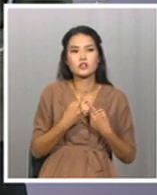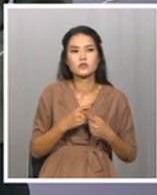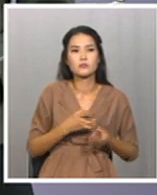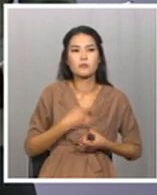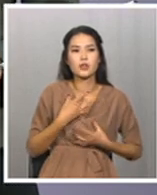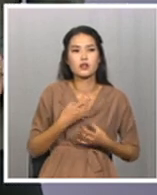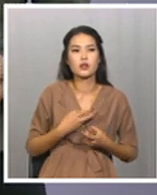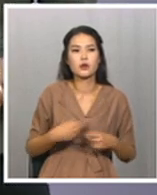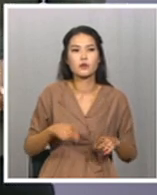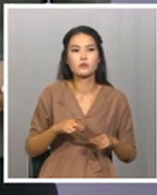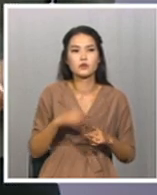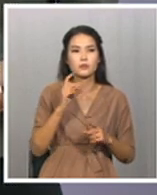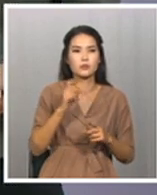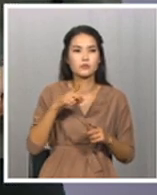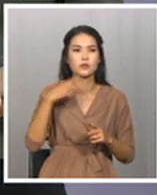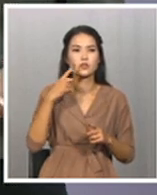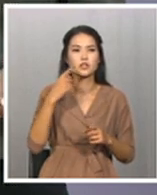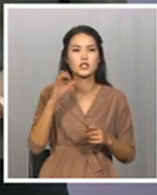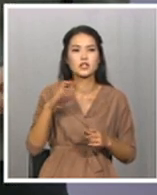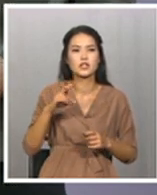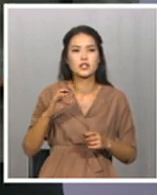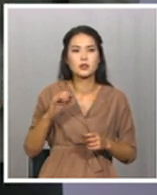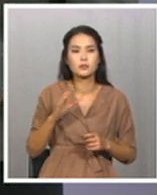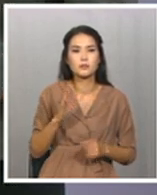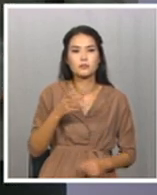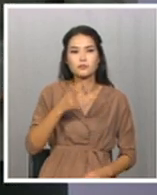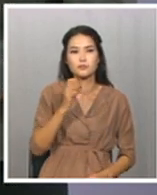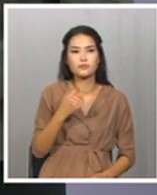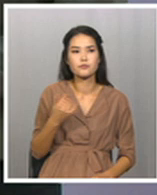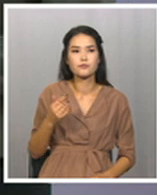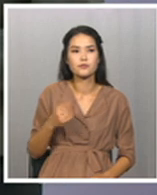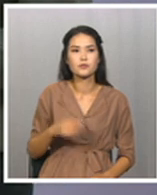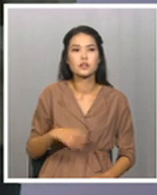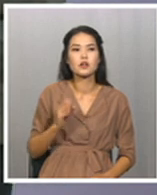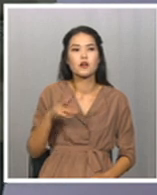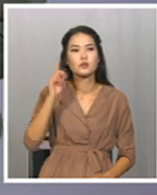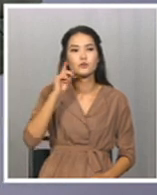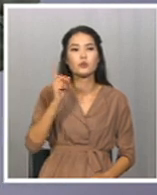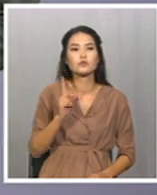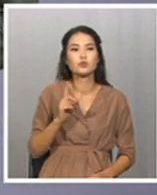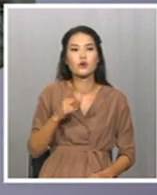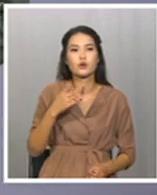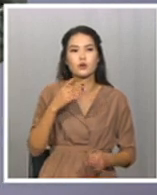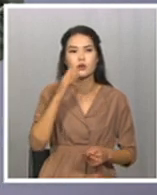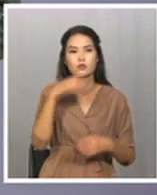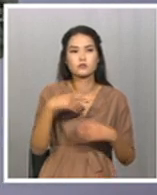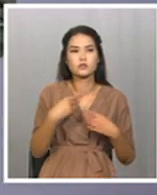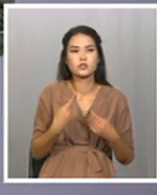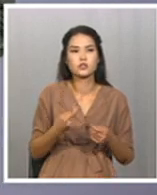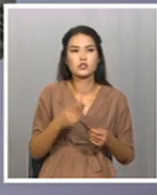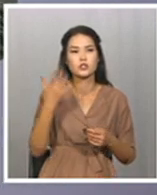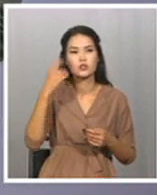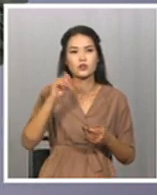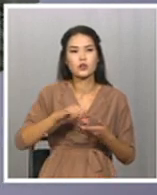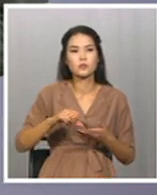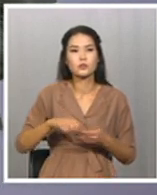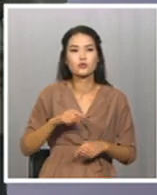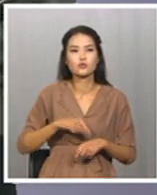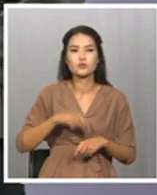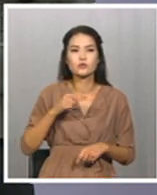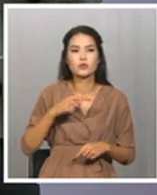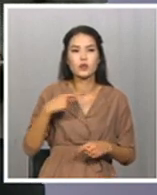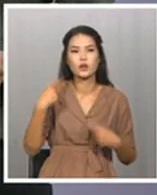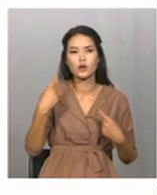будто примороженные инеем, виски. Ребята, как вы думаете, что господствует над героями?